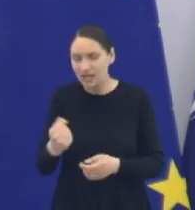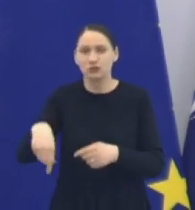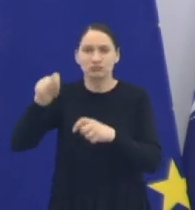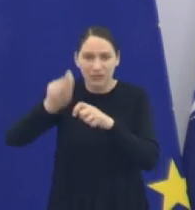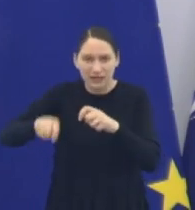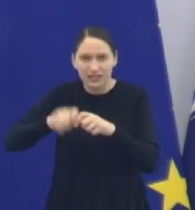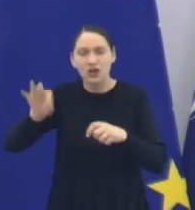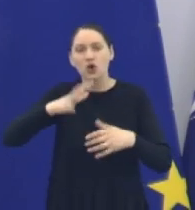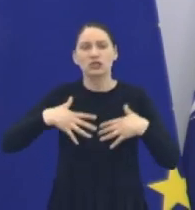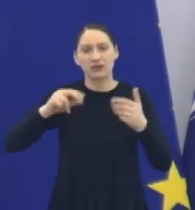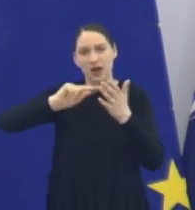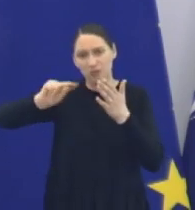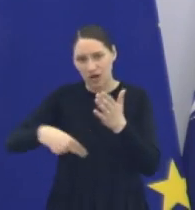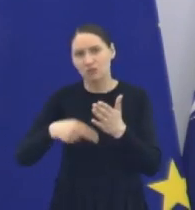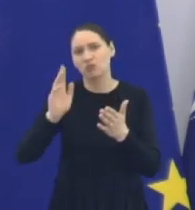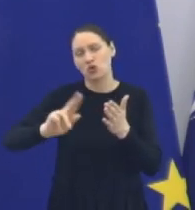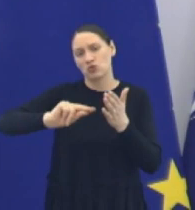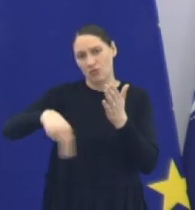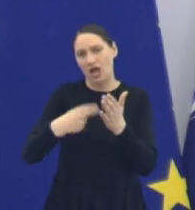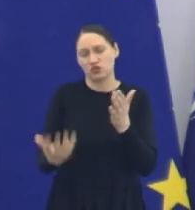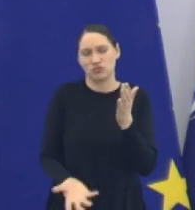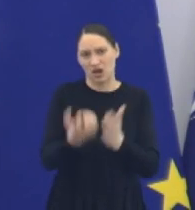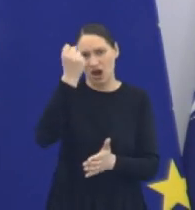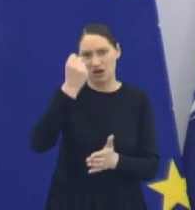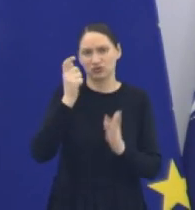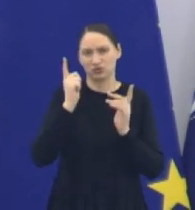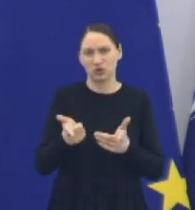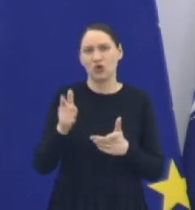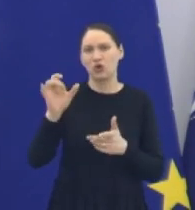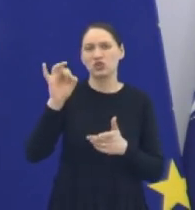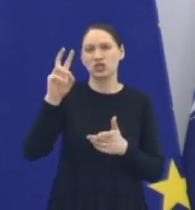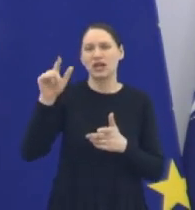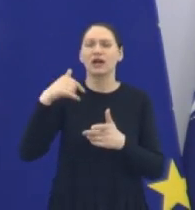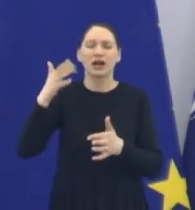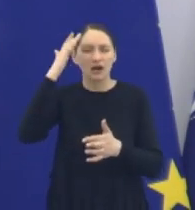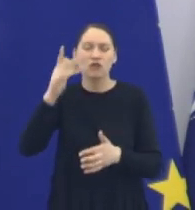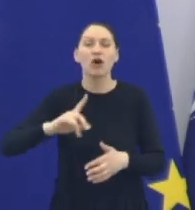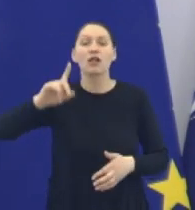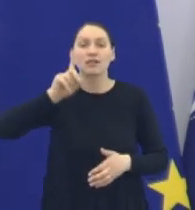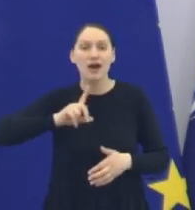pasižiūri ir turbūt rastas reikalingas pažymas, taip kad tikiuosi, kad tai yra laikino pobūdžio